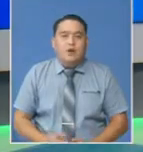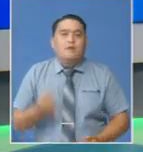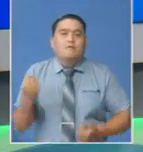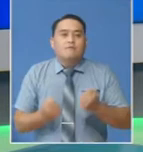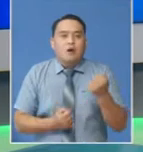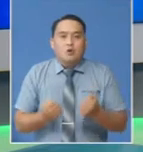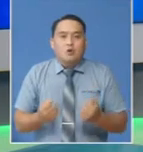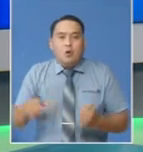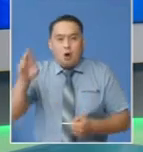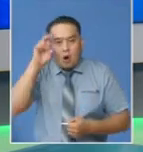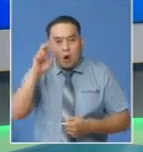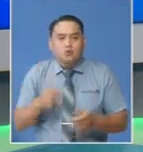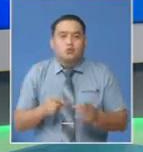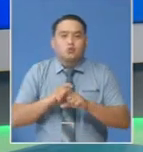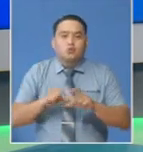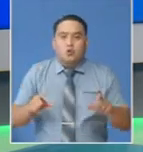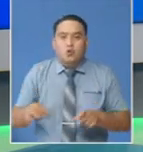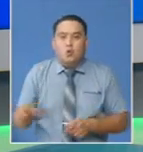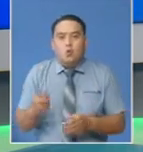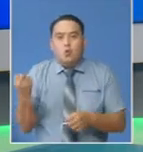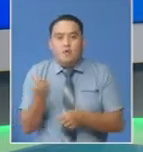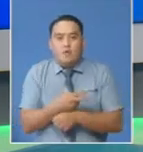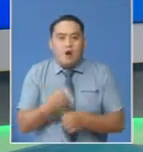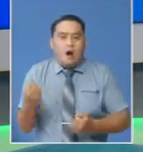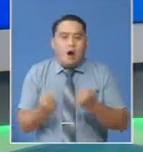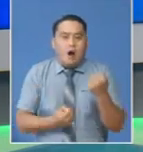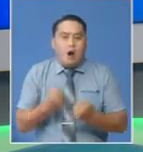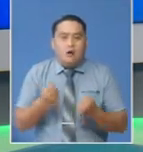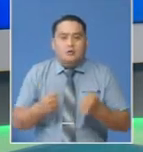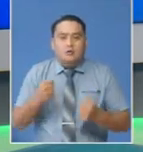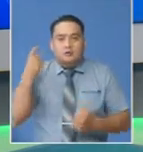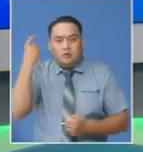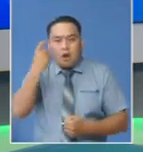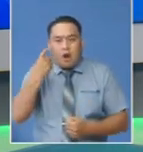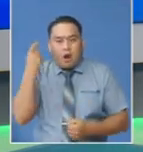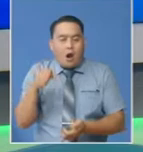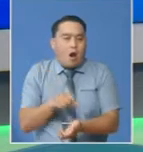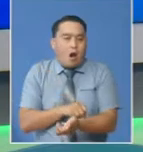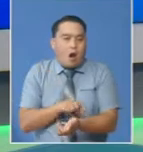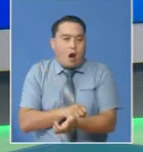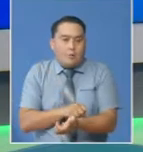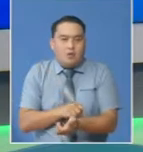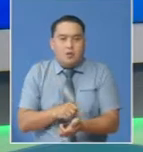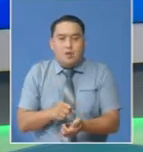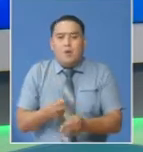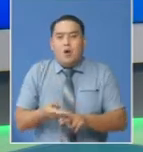Водитель одного из государственных учреждений области уволен за вождение автомобиля в состоянии наркотического и алкогольного опьянения. Факт